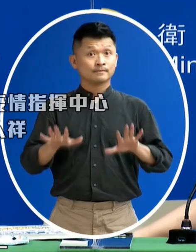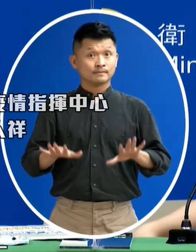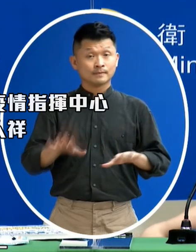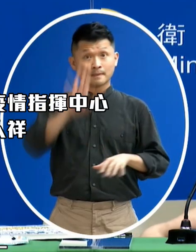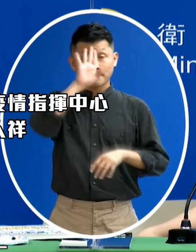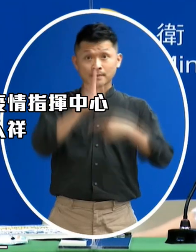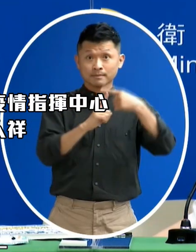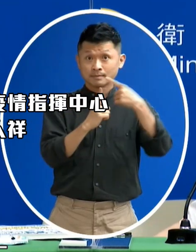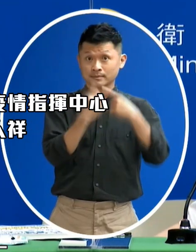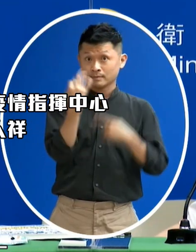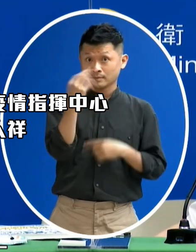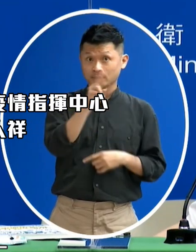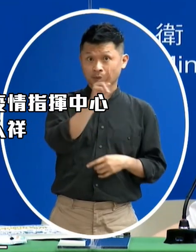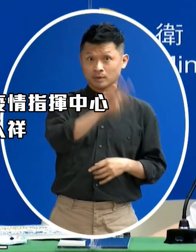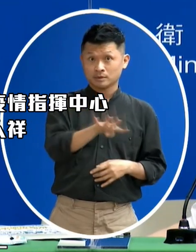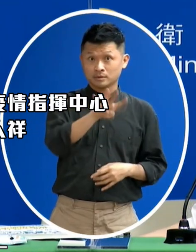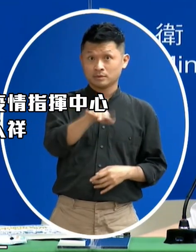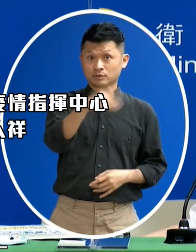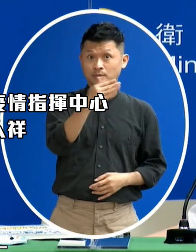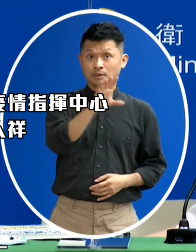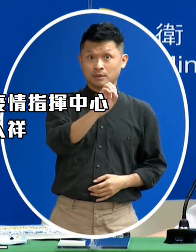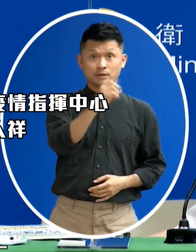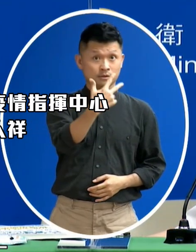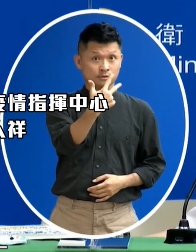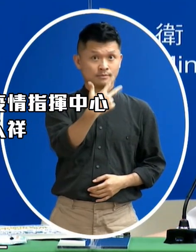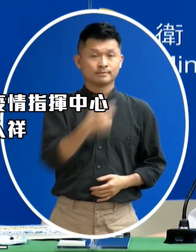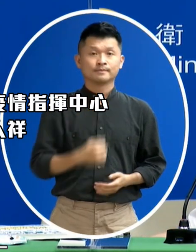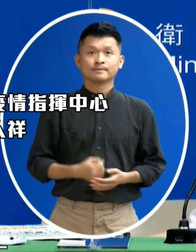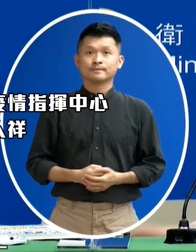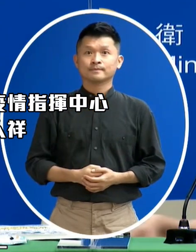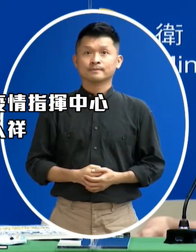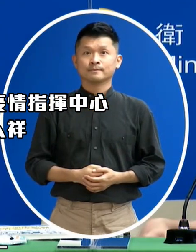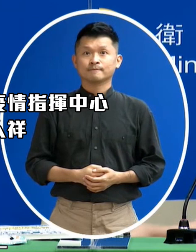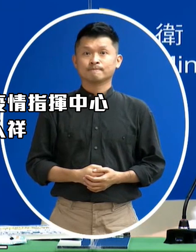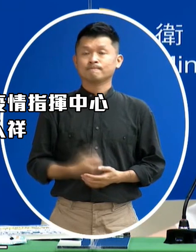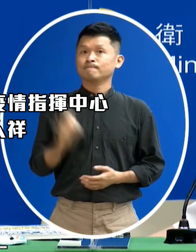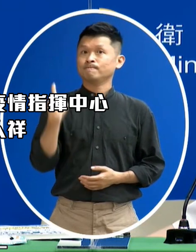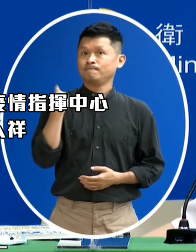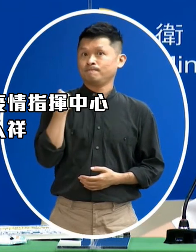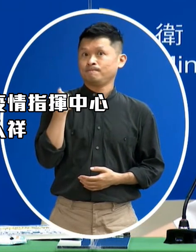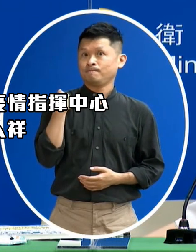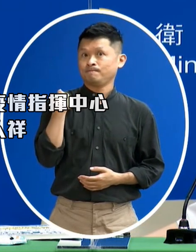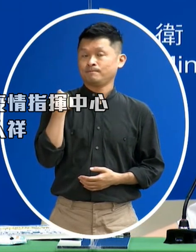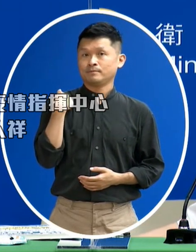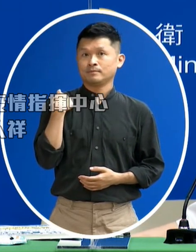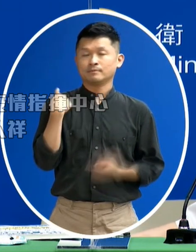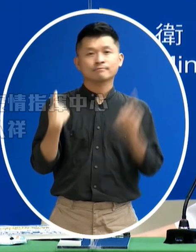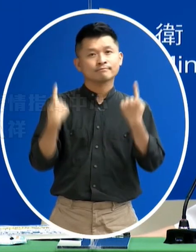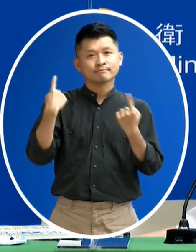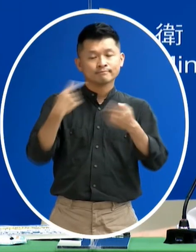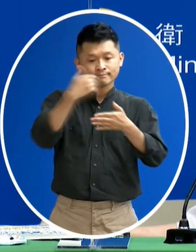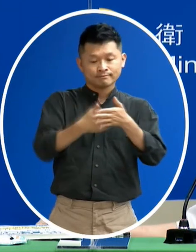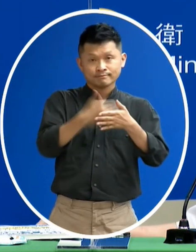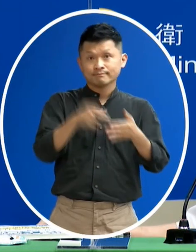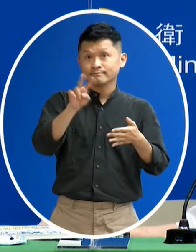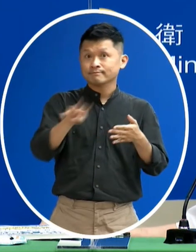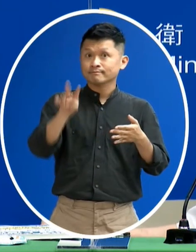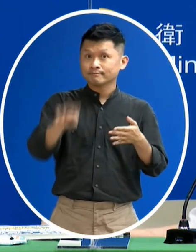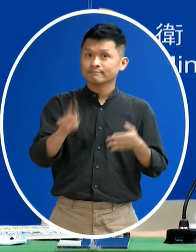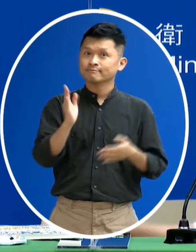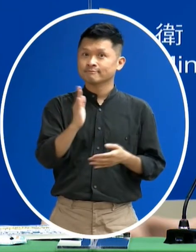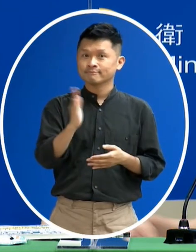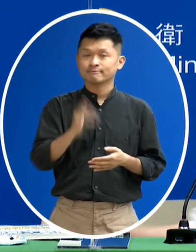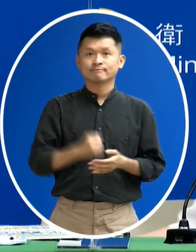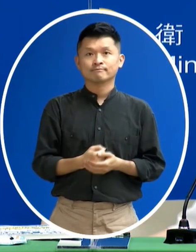今天的病例有24907例啊，那较昨天减少2000例左右啊，